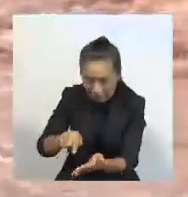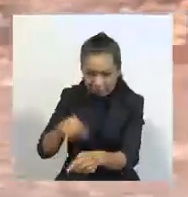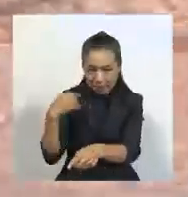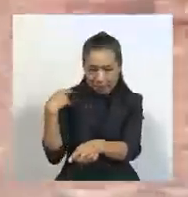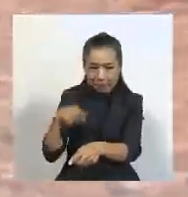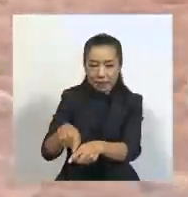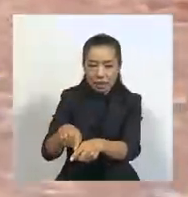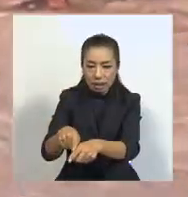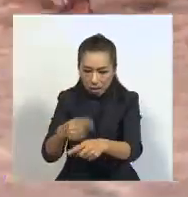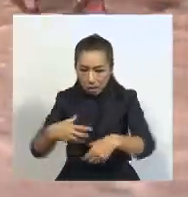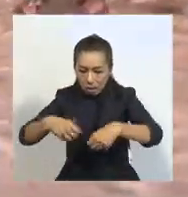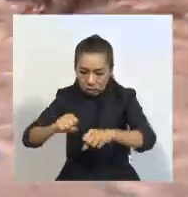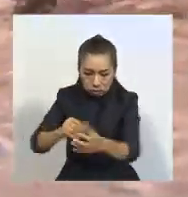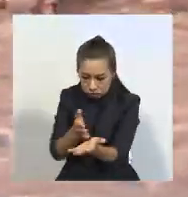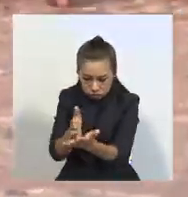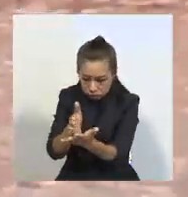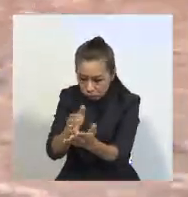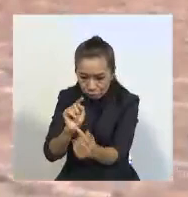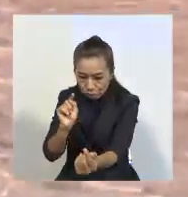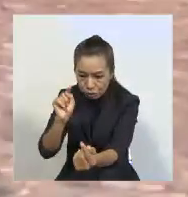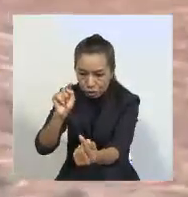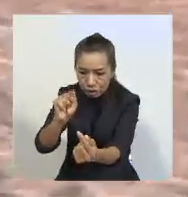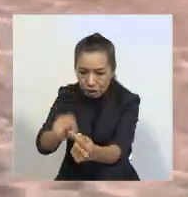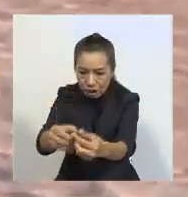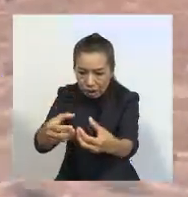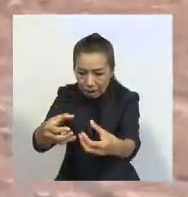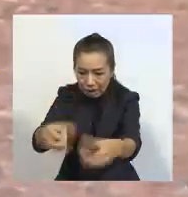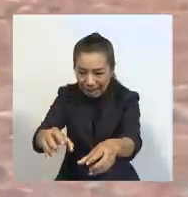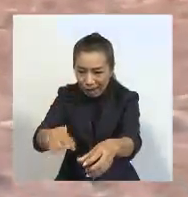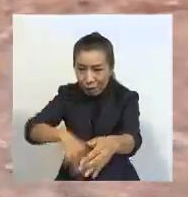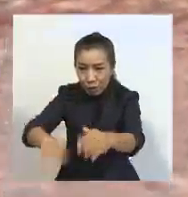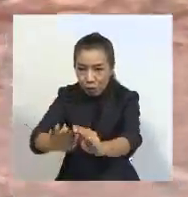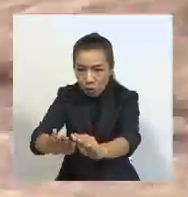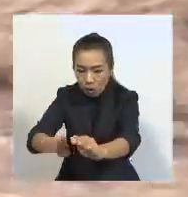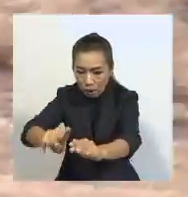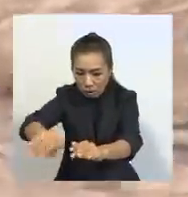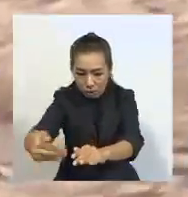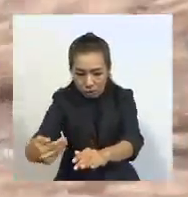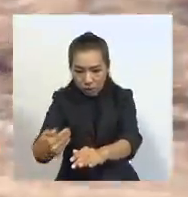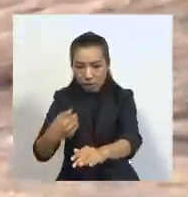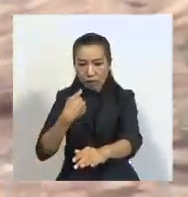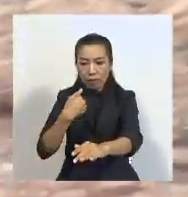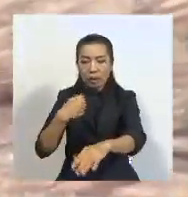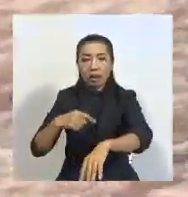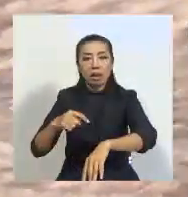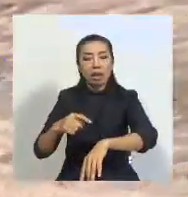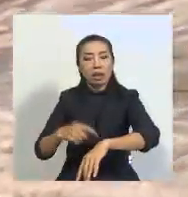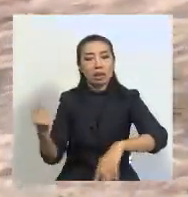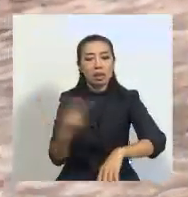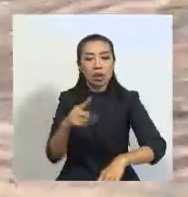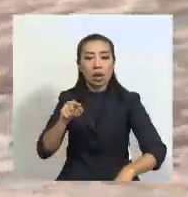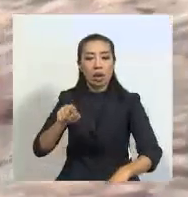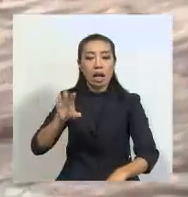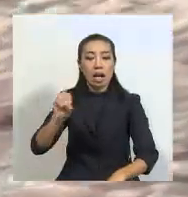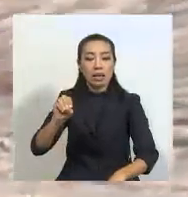งไปจนกระทั่งถึงจุดเกิดเหตุก่อนจะกลับออกมาในเวลาประมาณ 2:50 ของวันที่4มกราคม